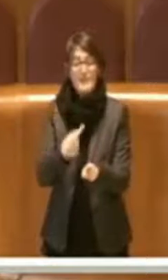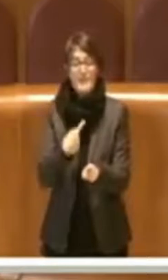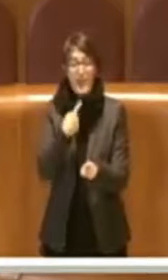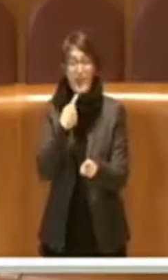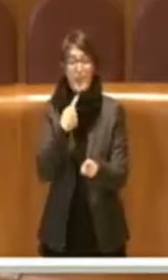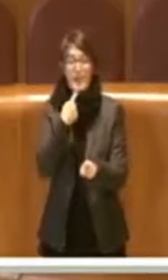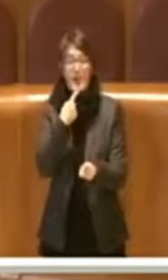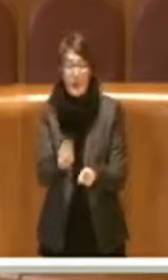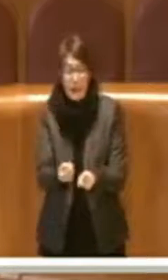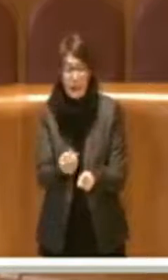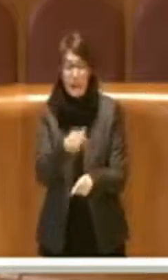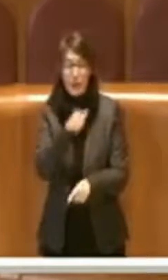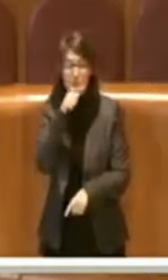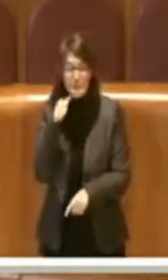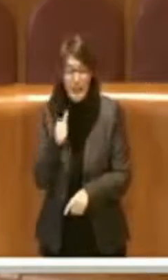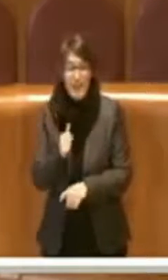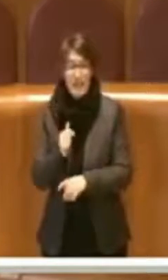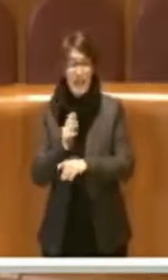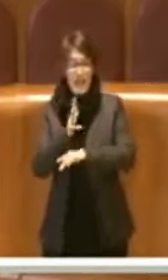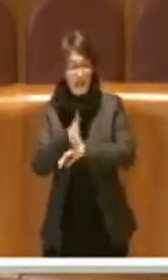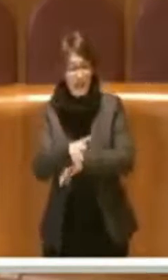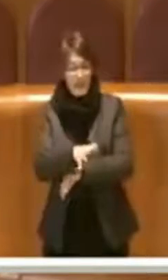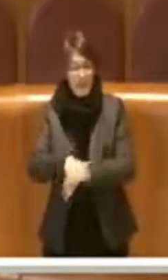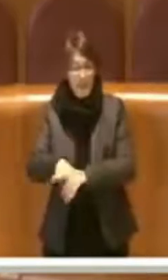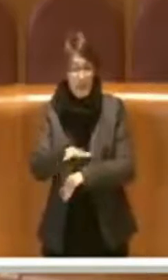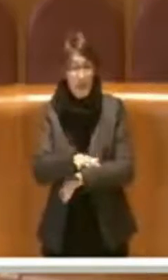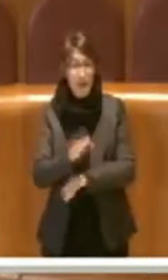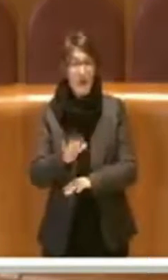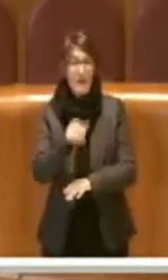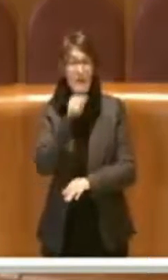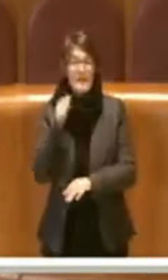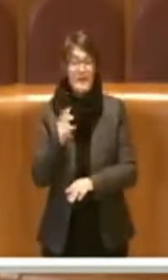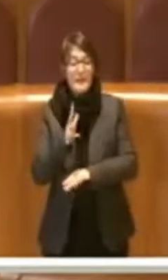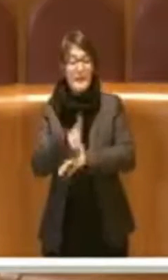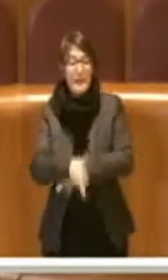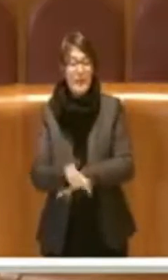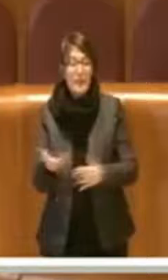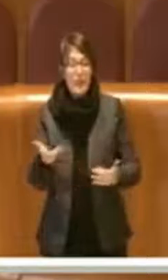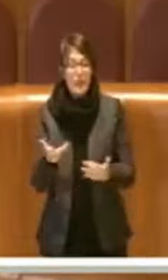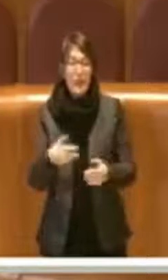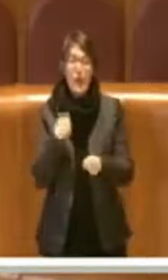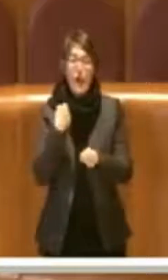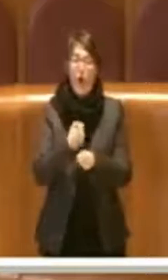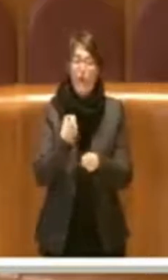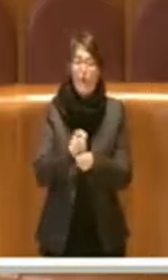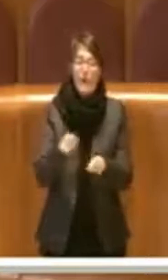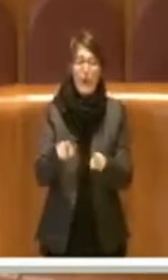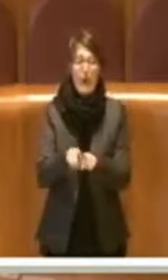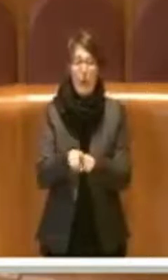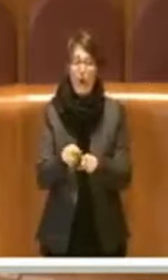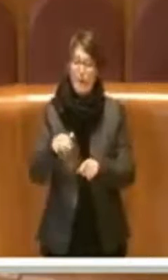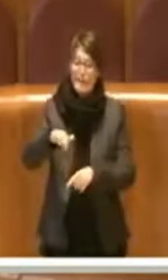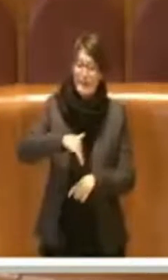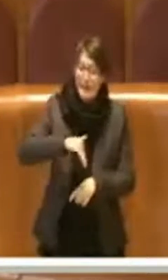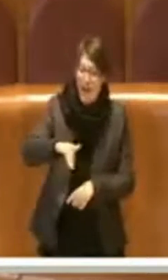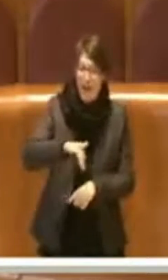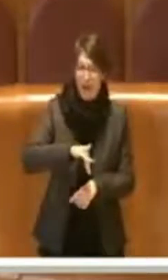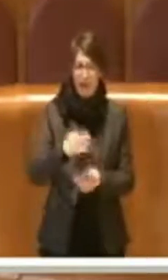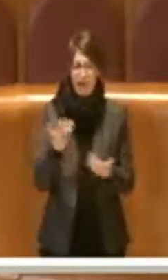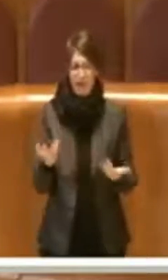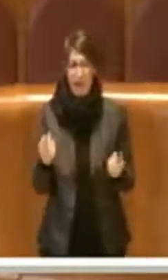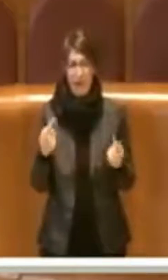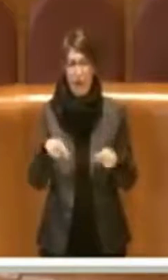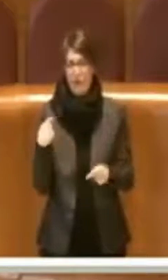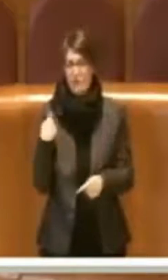su quell'area dotandola di opere viarie, di strade che ad oggi mancano. Quindi noi abbiamo cercato di